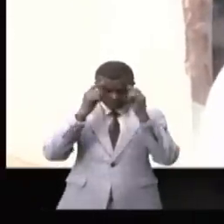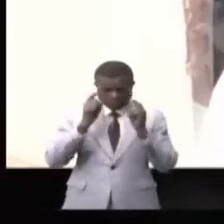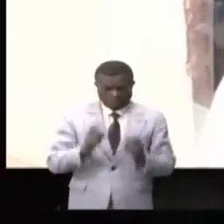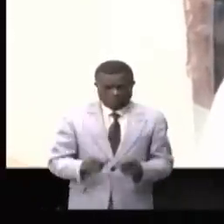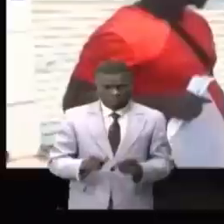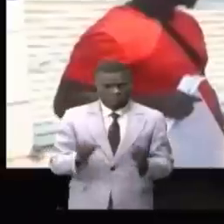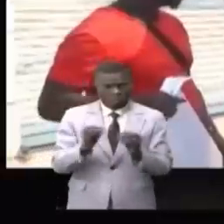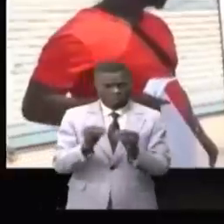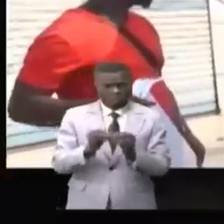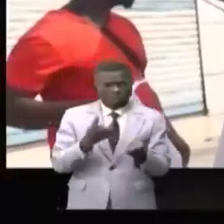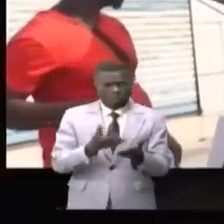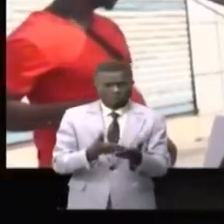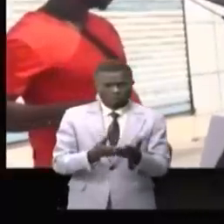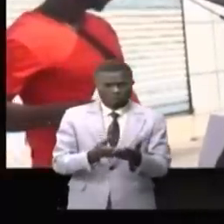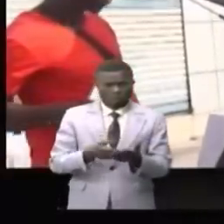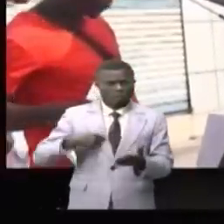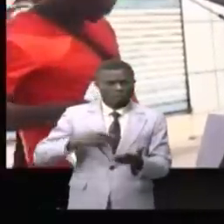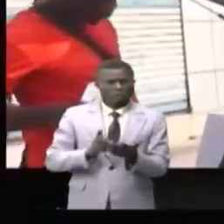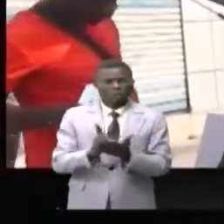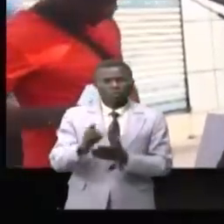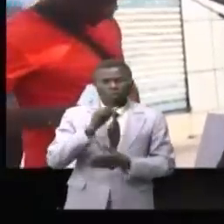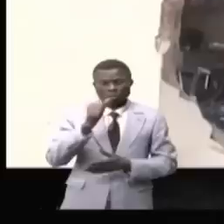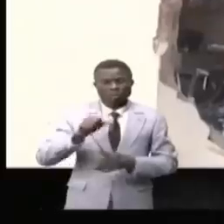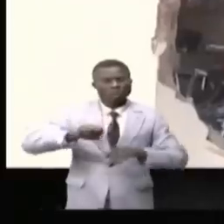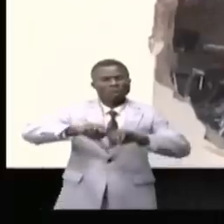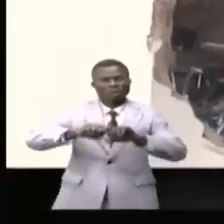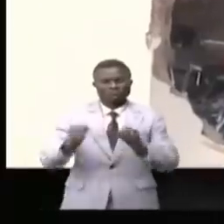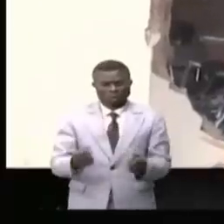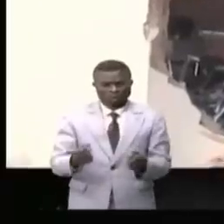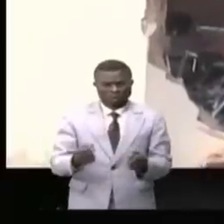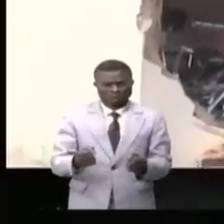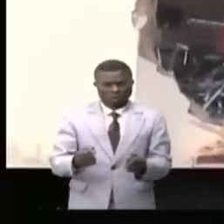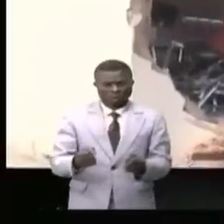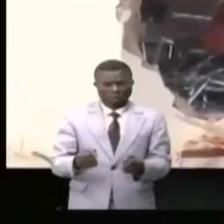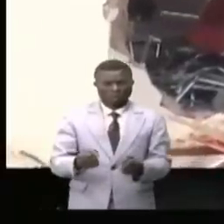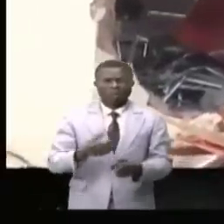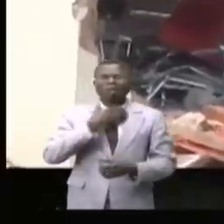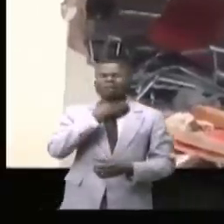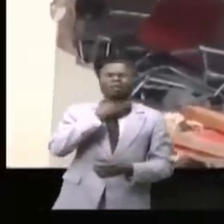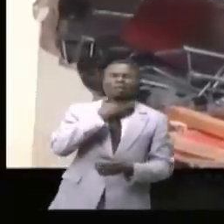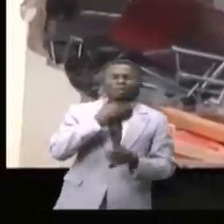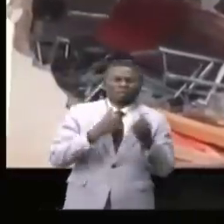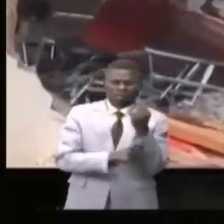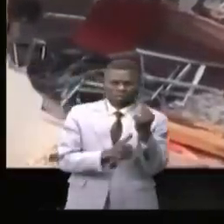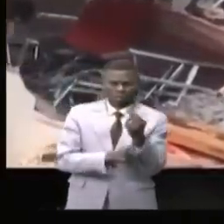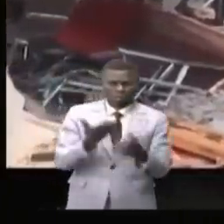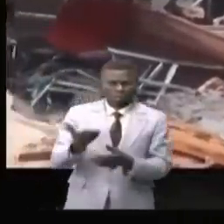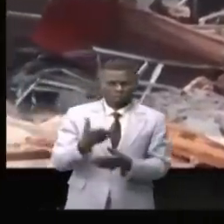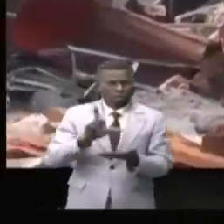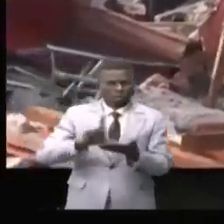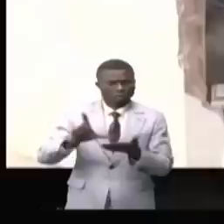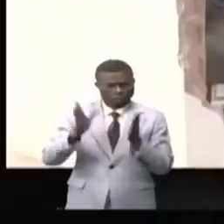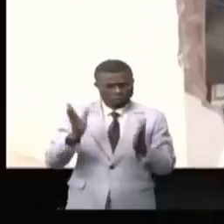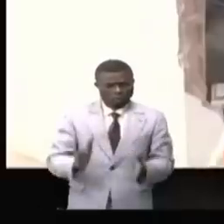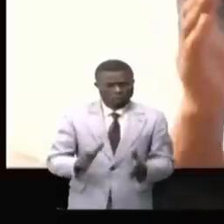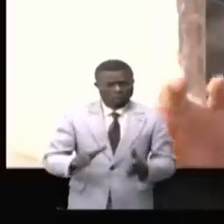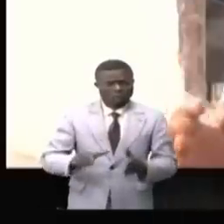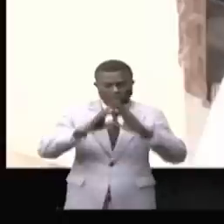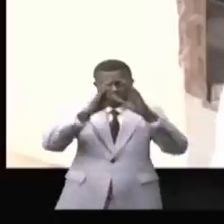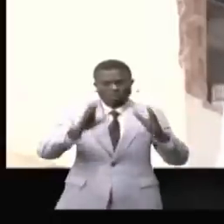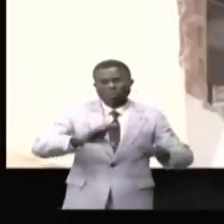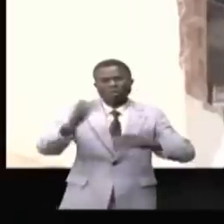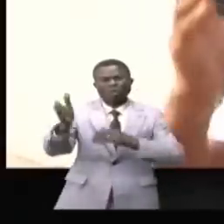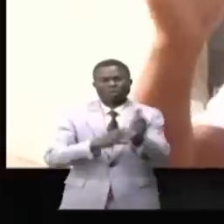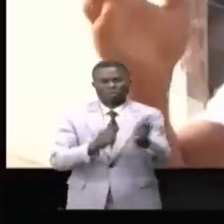les autres. On n'a pas le droit de casser un étranger d'entrer quelque part, faire quelque chose